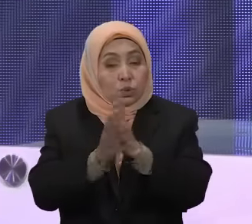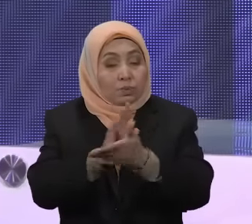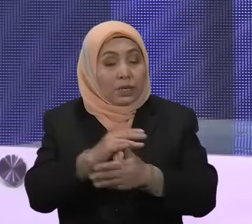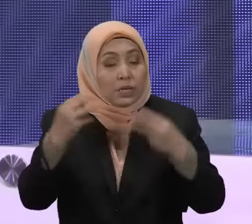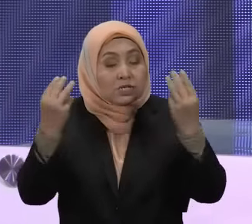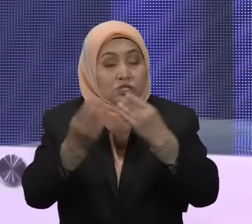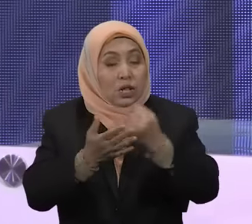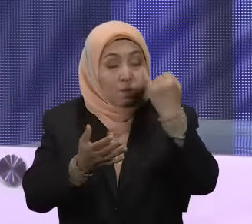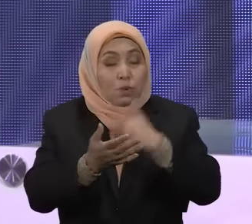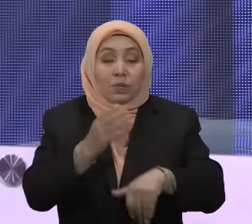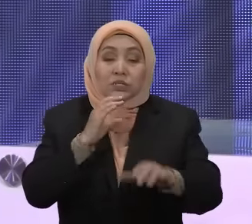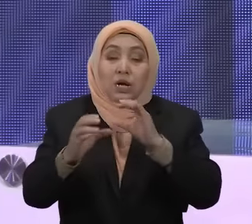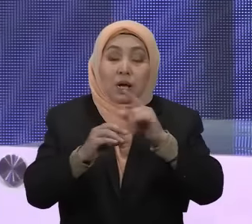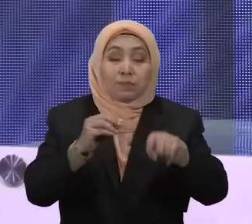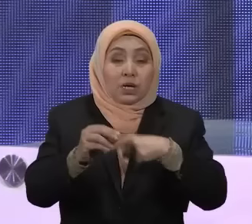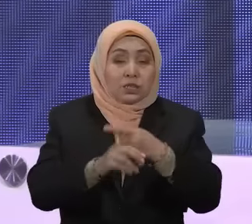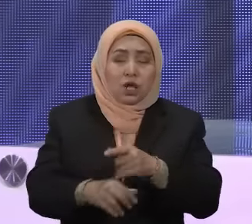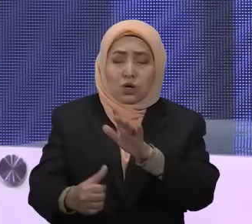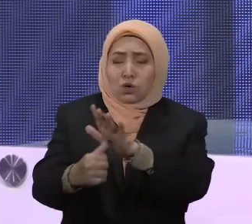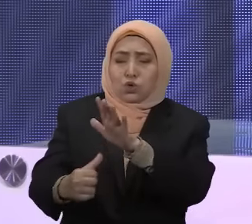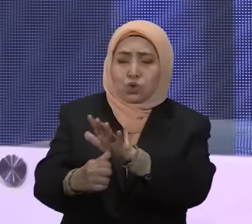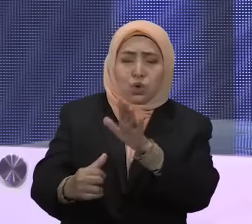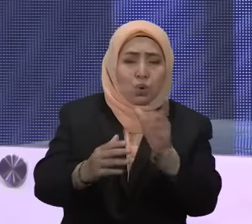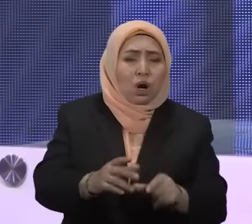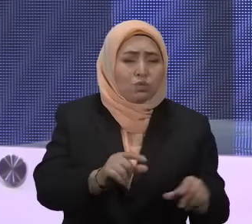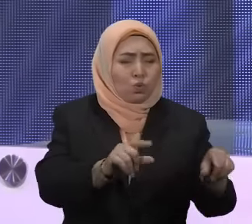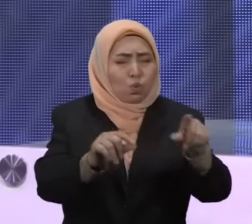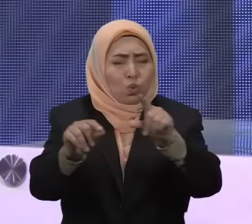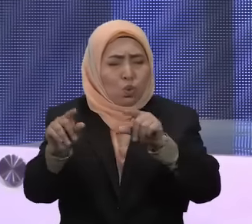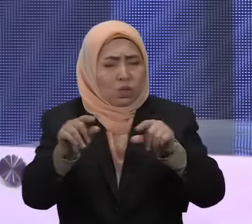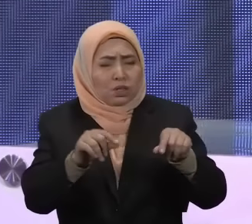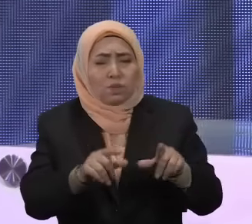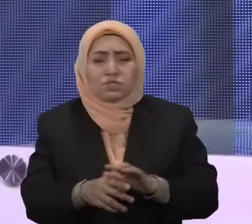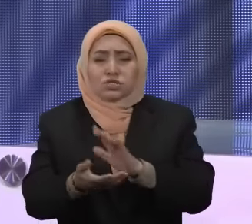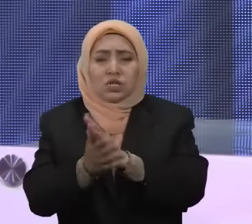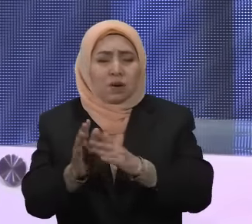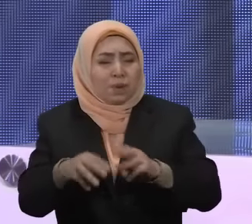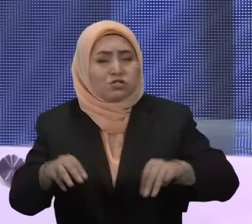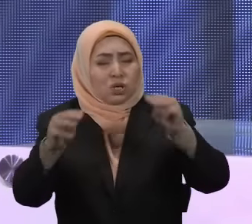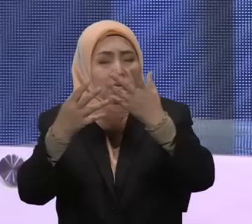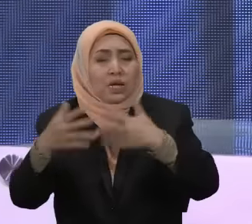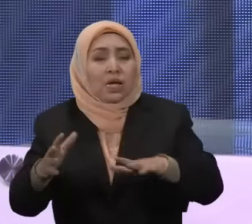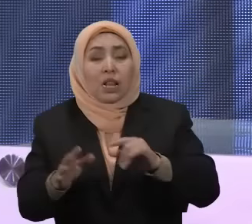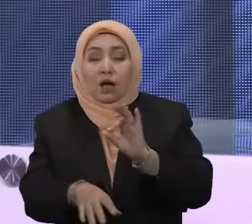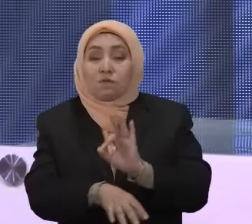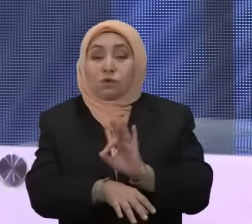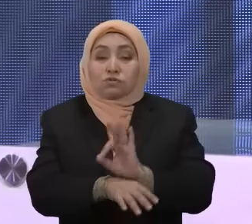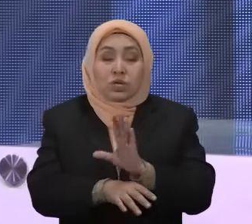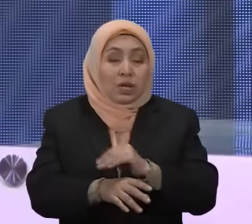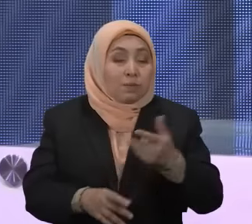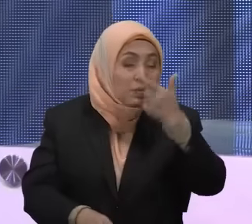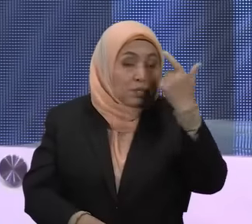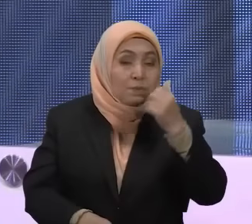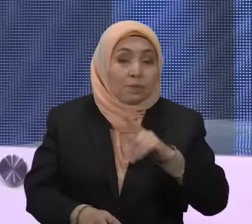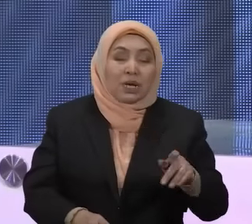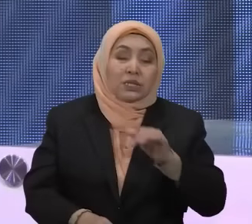contohnya bercakap tentang kritik orang sana, mengumpat orang sana, maka masjid itu akan hilang fungsi, dan ia akan